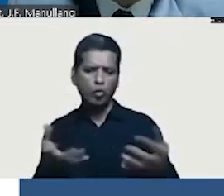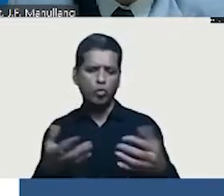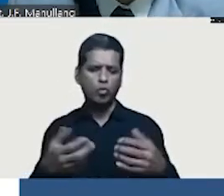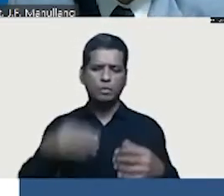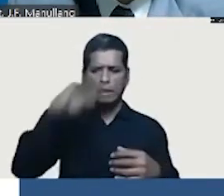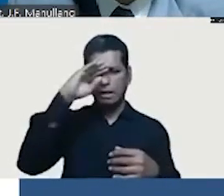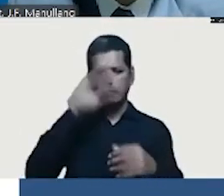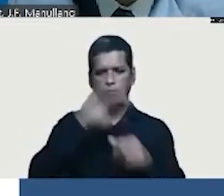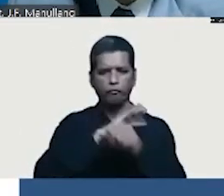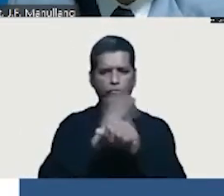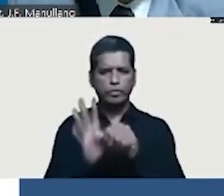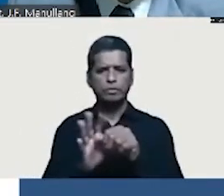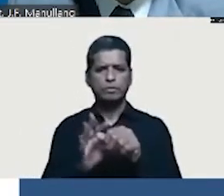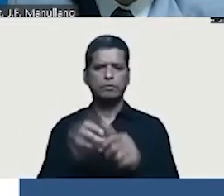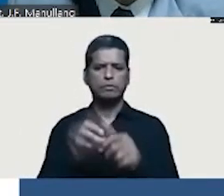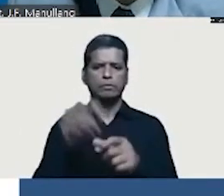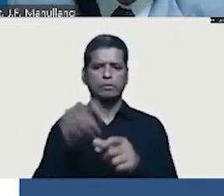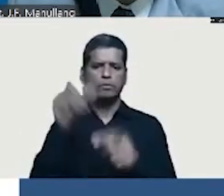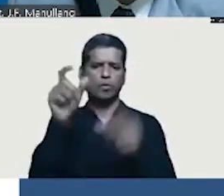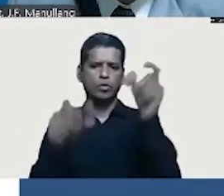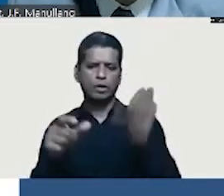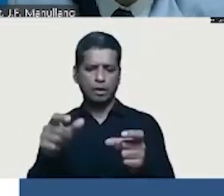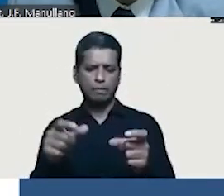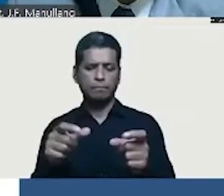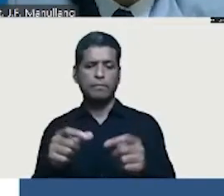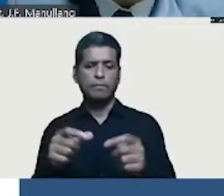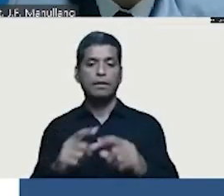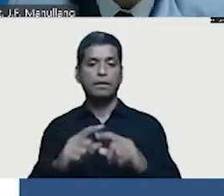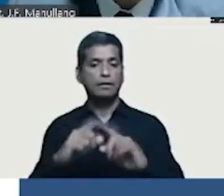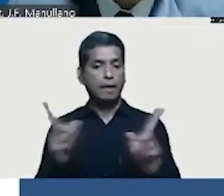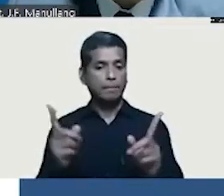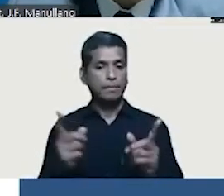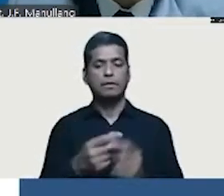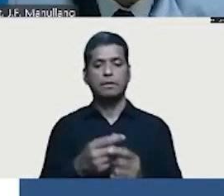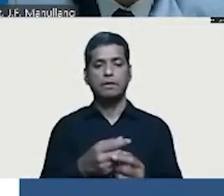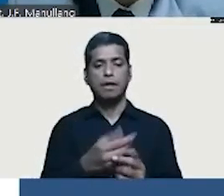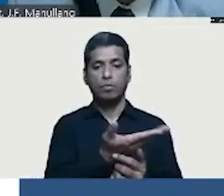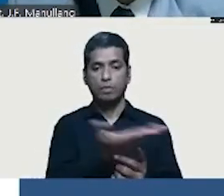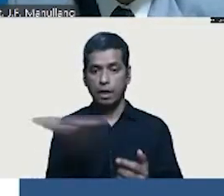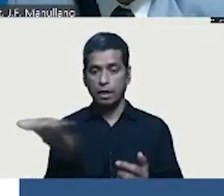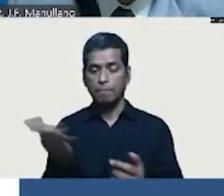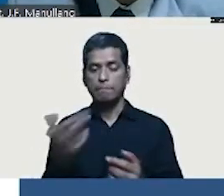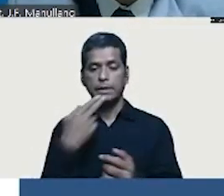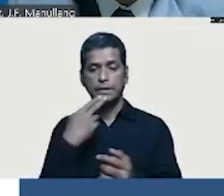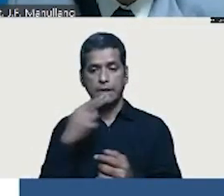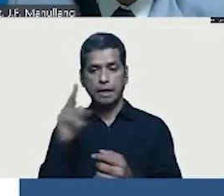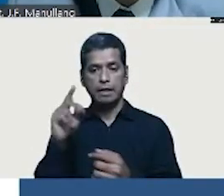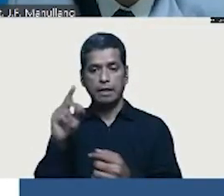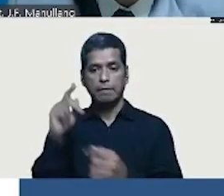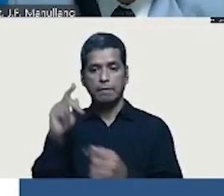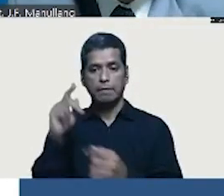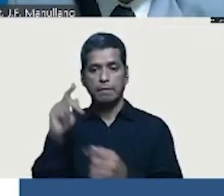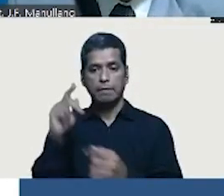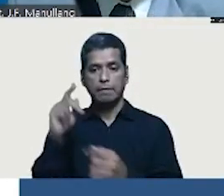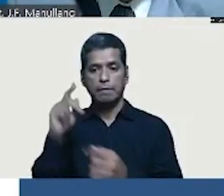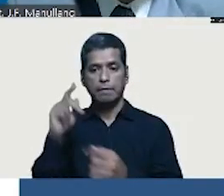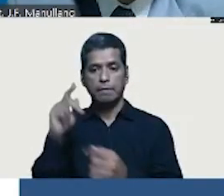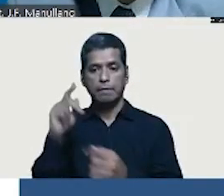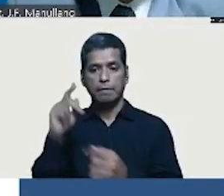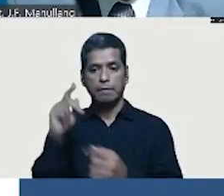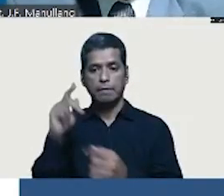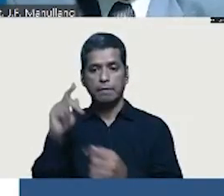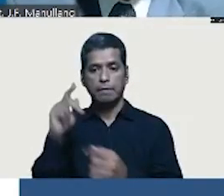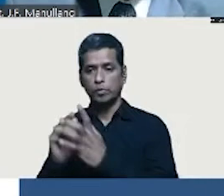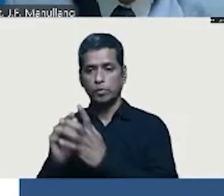yang kita Nyatakan melalui percaya kepada hamba-hambanya para nabi yang telah menyatakan cuman Tuhan yang